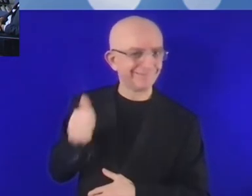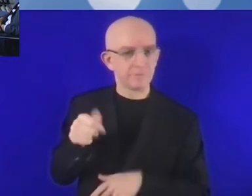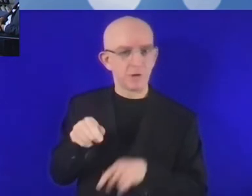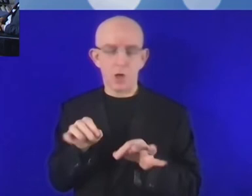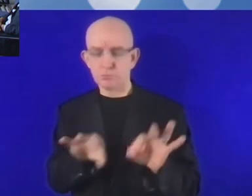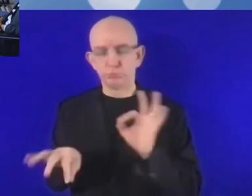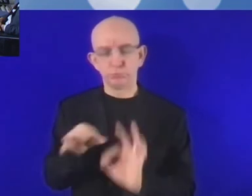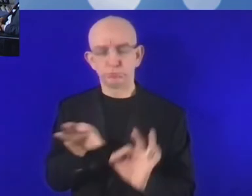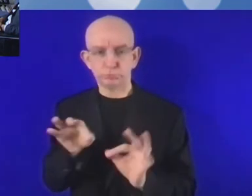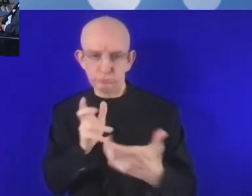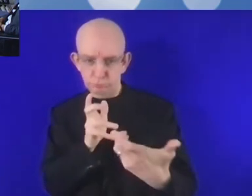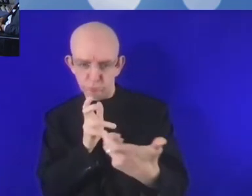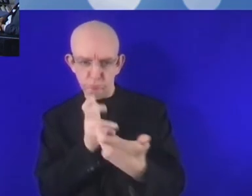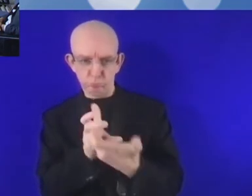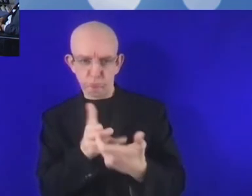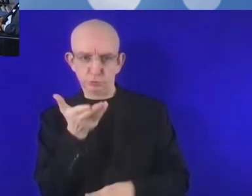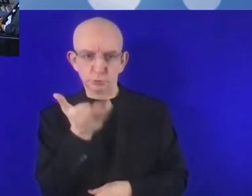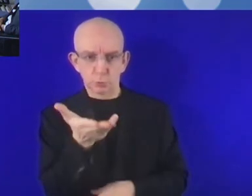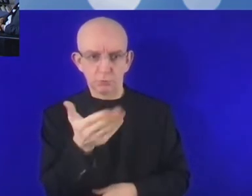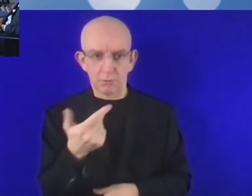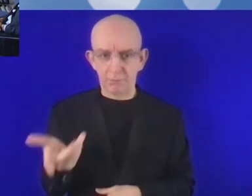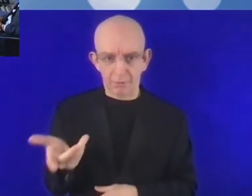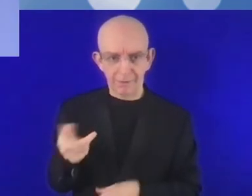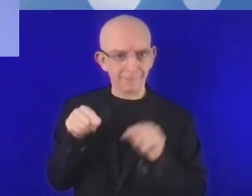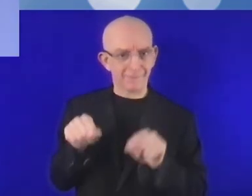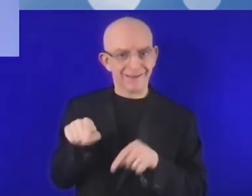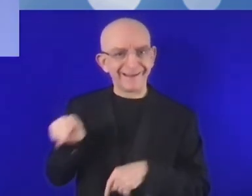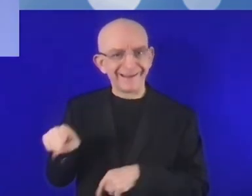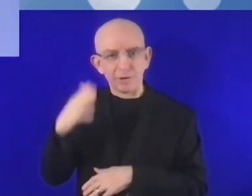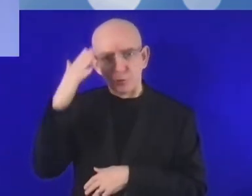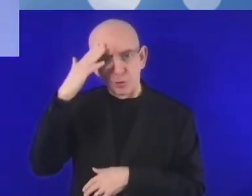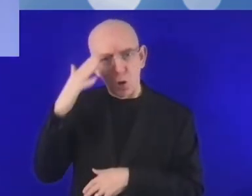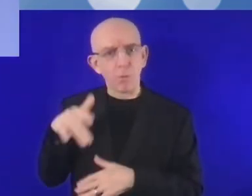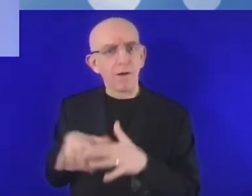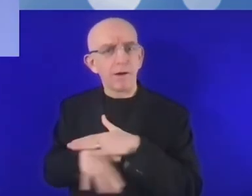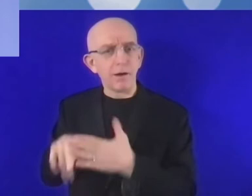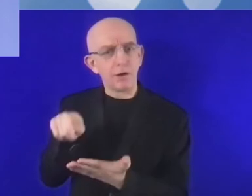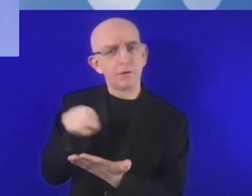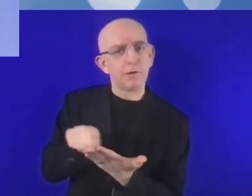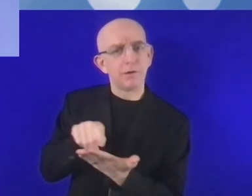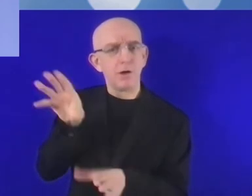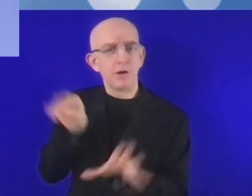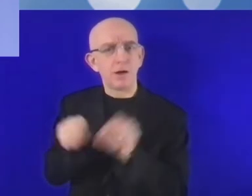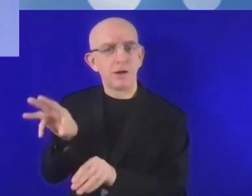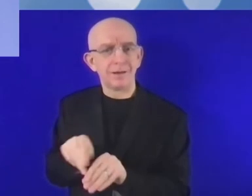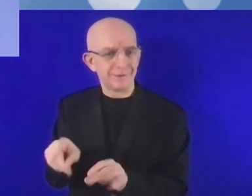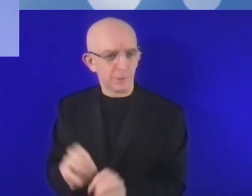والذكاء الإنساني. ربما الروبوتات سوف تكتب الموسيقى